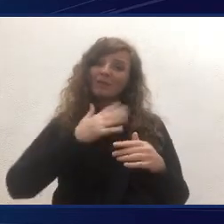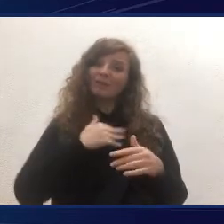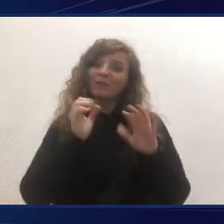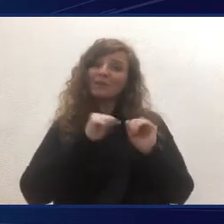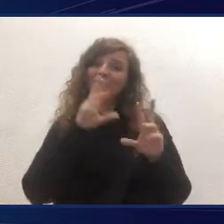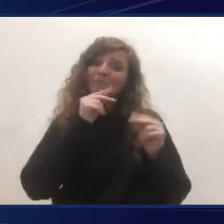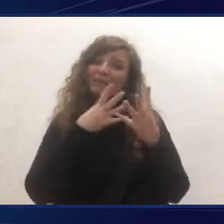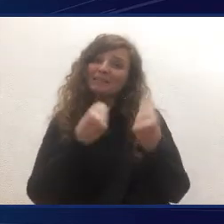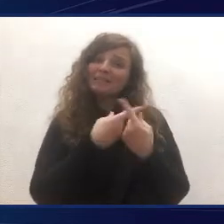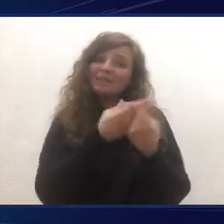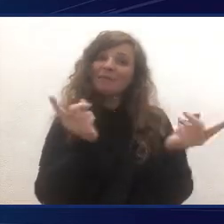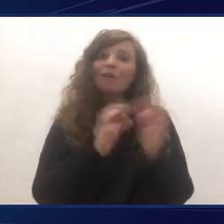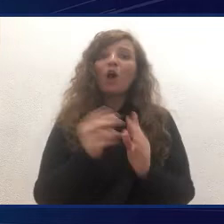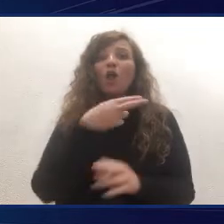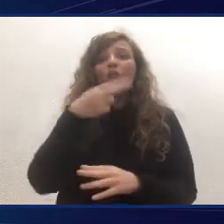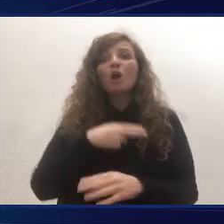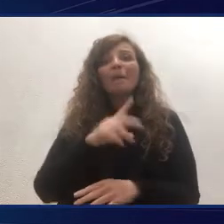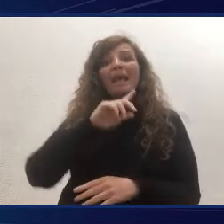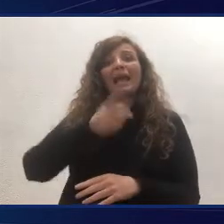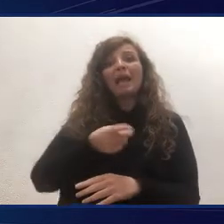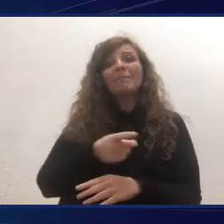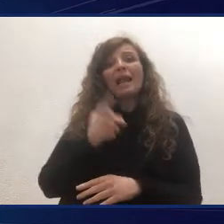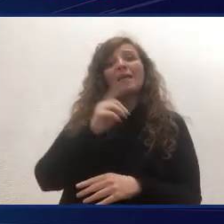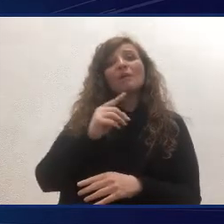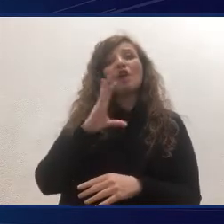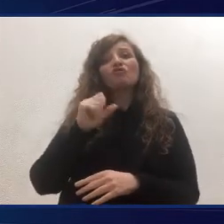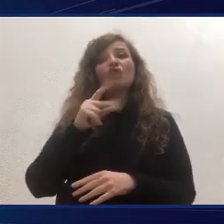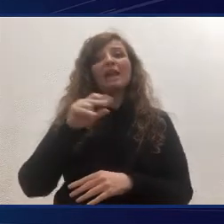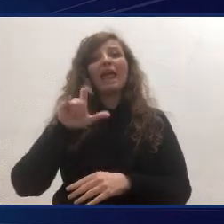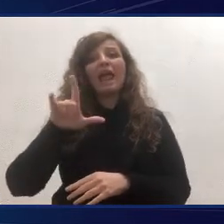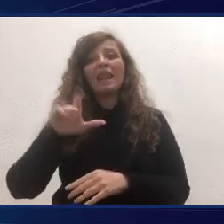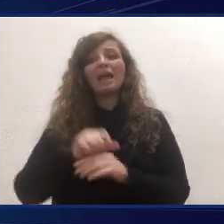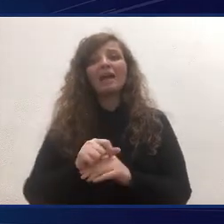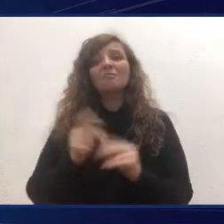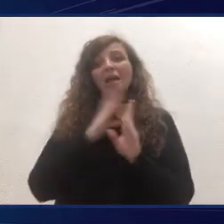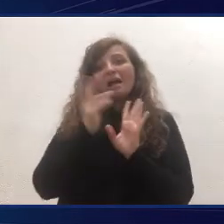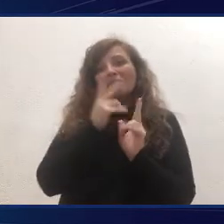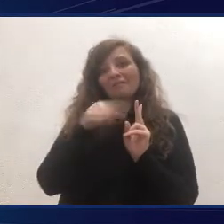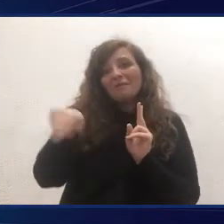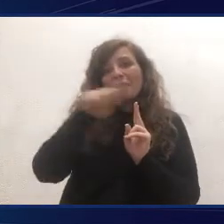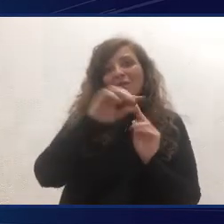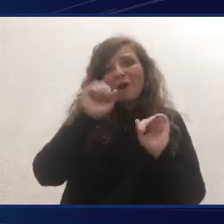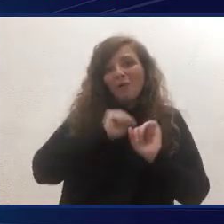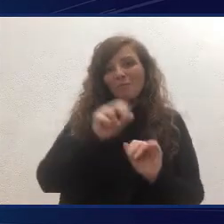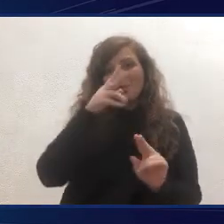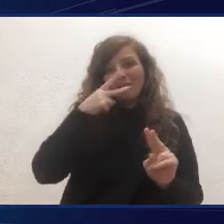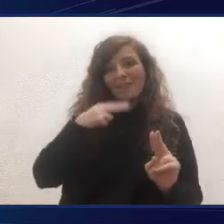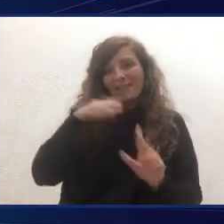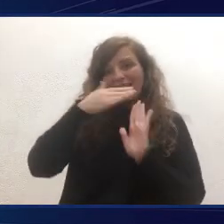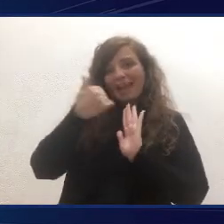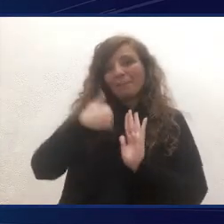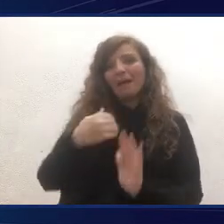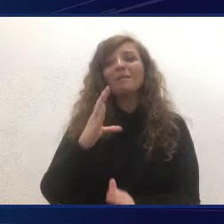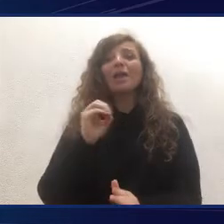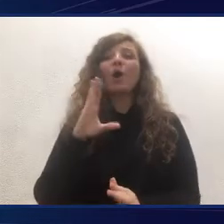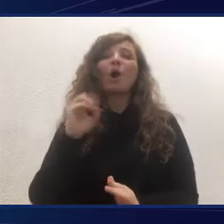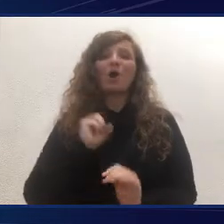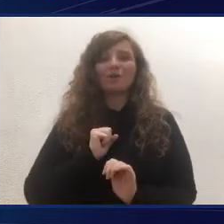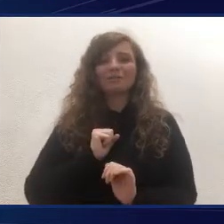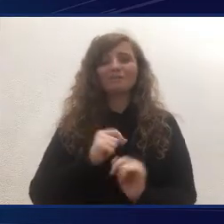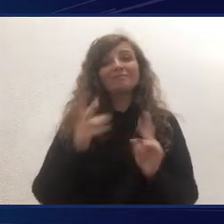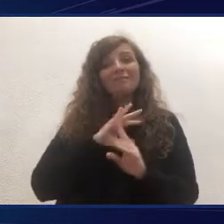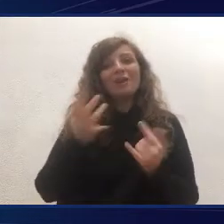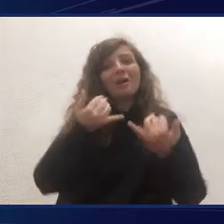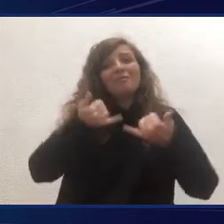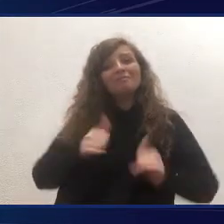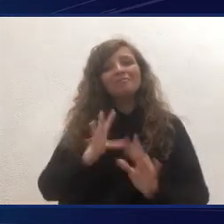Bonjour, che piacere poter parlare con tutti voi. Il mio nome è Gabrielle Bonheur Chanet, ma voi potete chiamarmi semplicemente Coco.